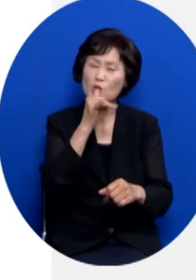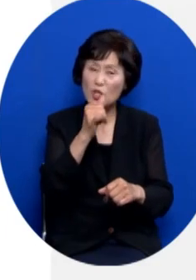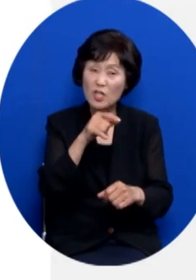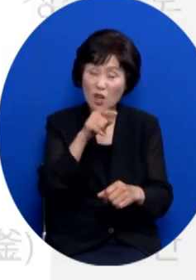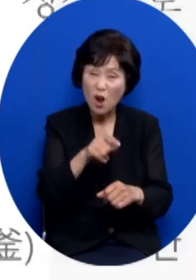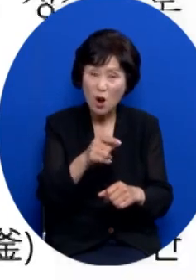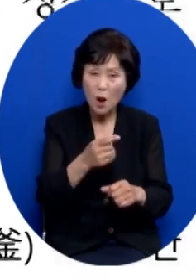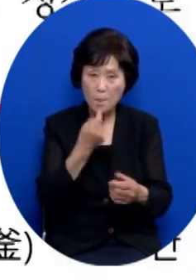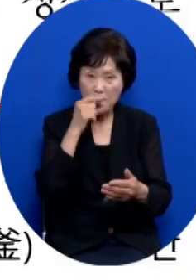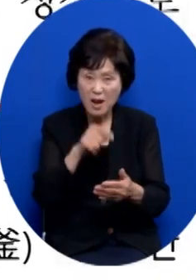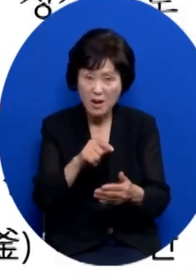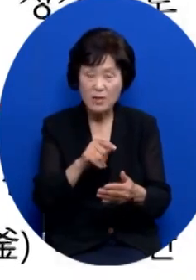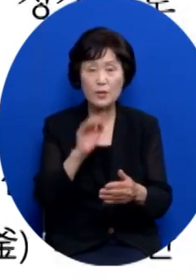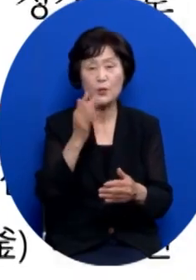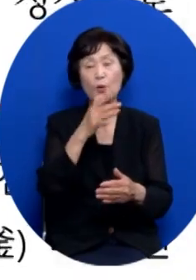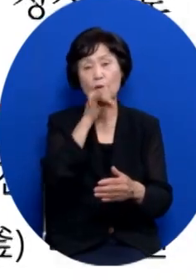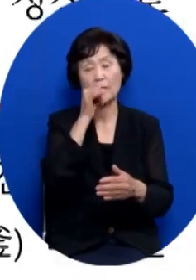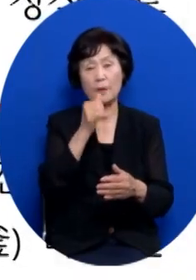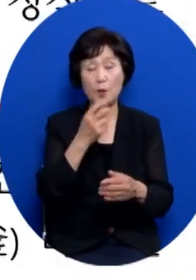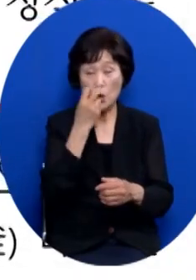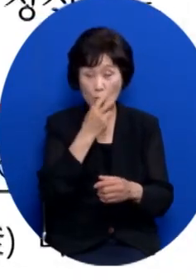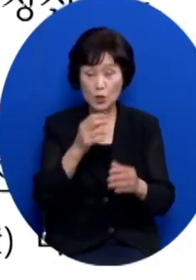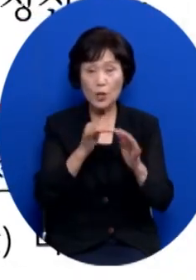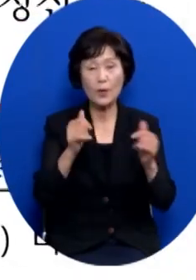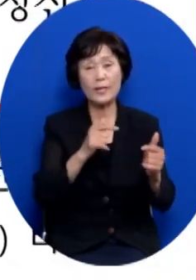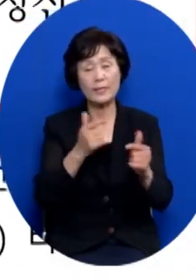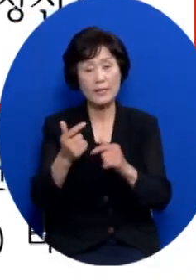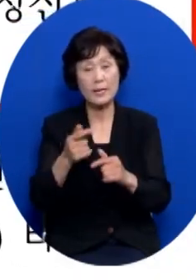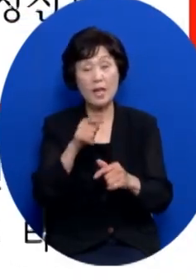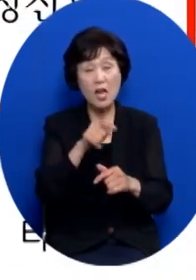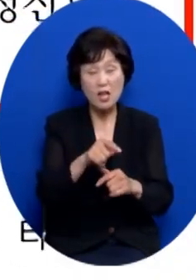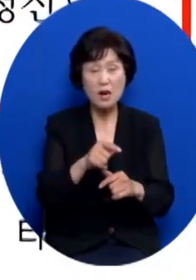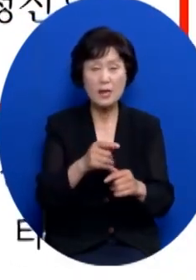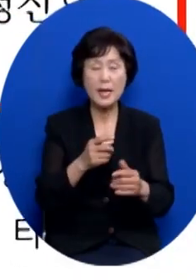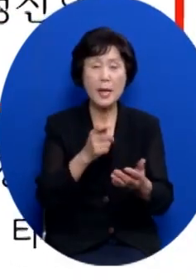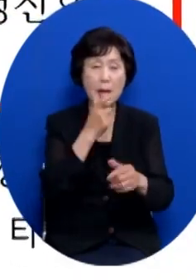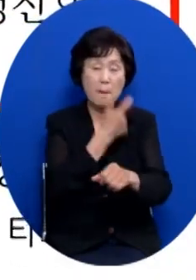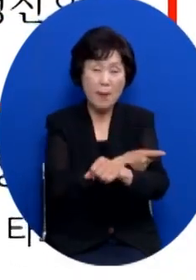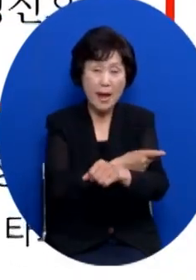적발되고 있다며 마약 조사관들에게 마약과의 전쟁에 임해달라고 당부했습니다.